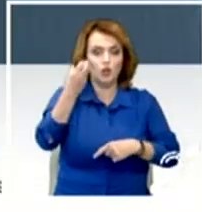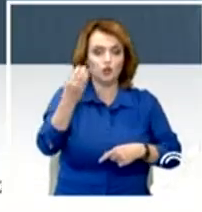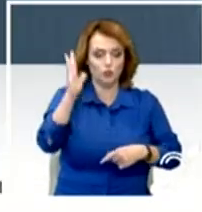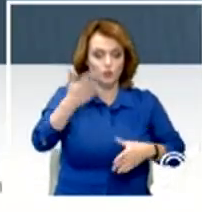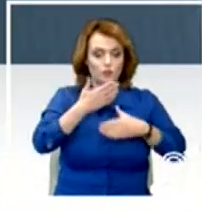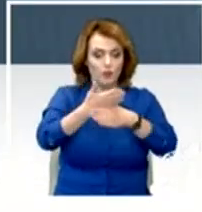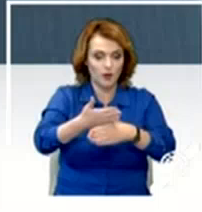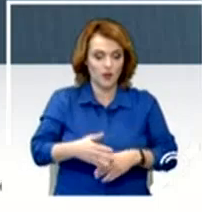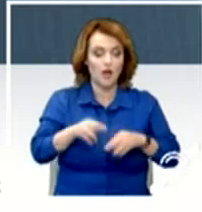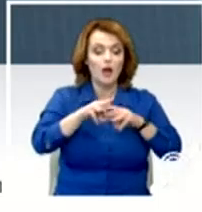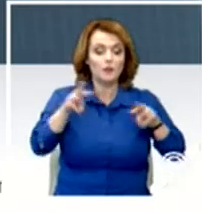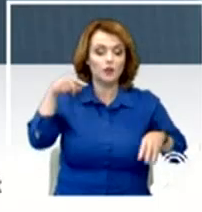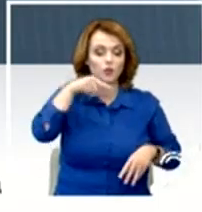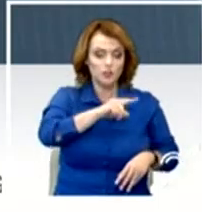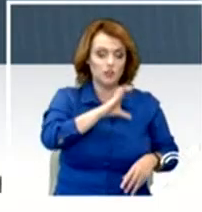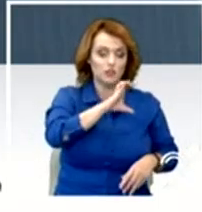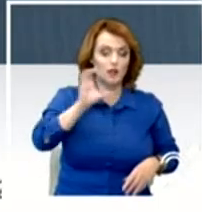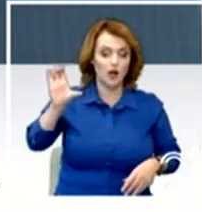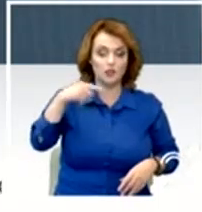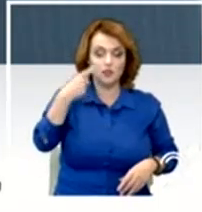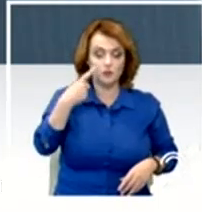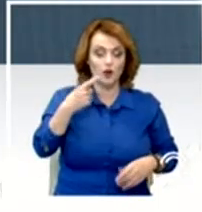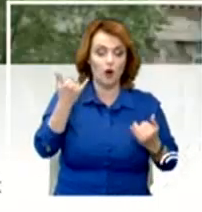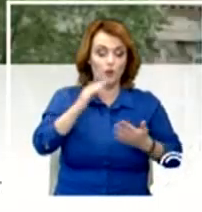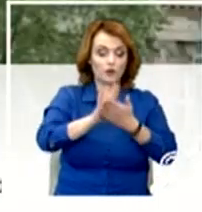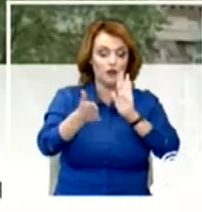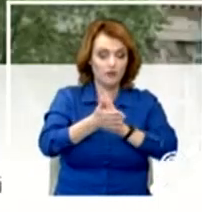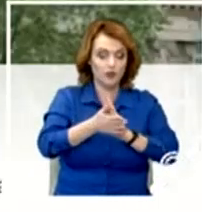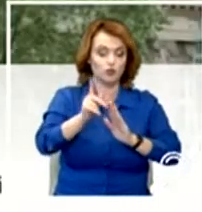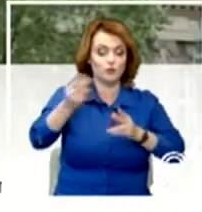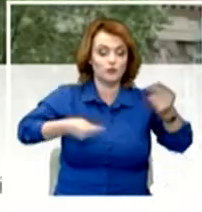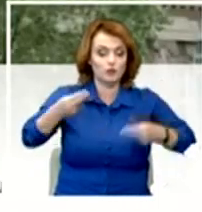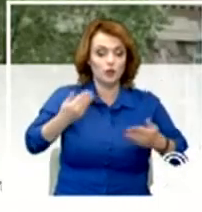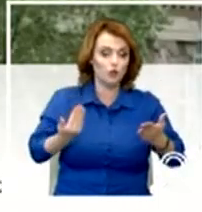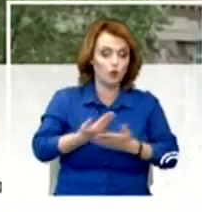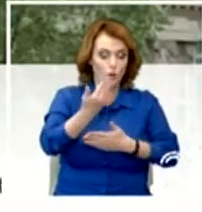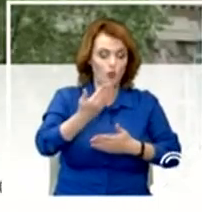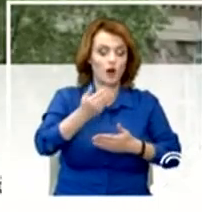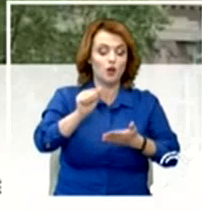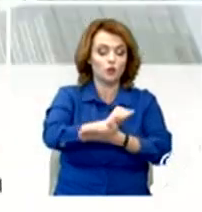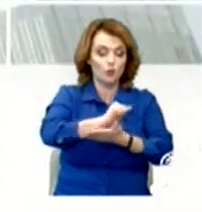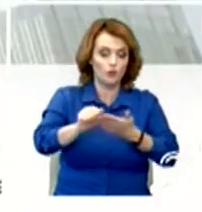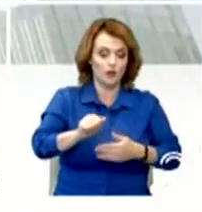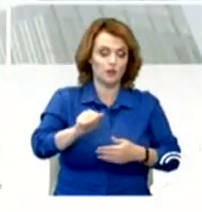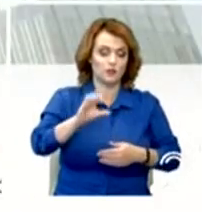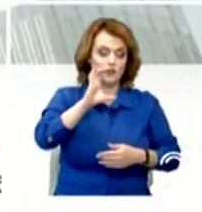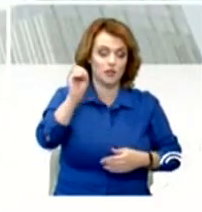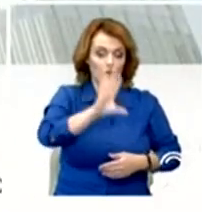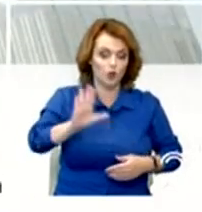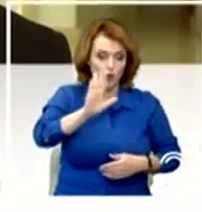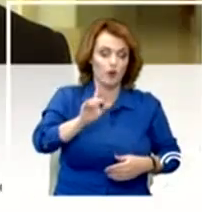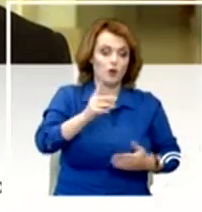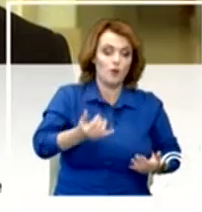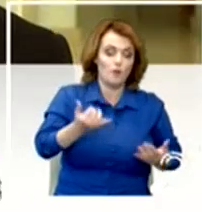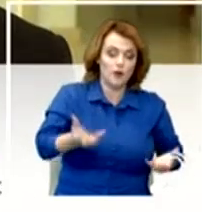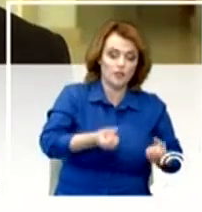Moldovan. Ministrul Economiei Sergiu Gaibu a anunțat că acum se negociază semnarea unui nou acord de granturi cu UE privind programul de sprijin al